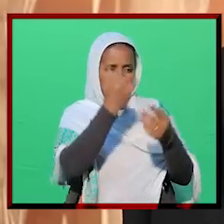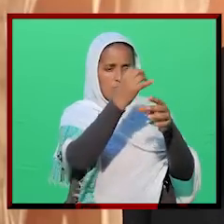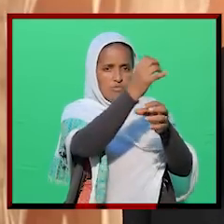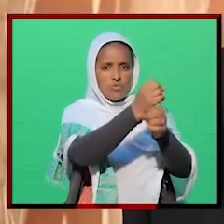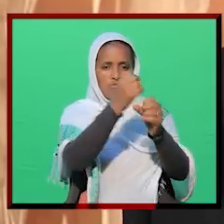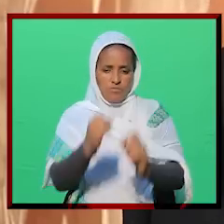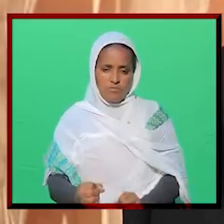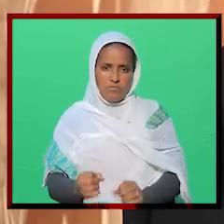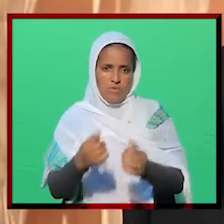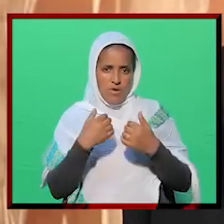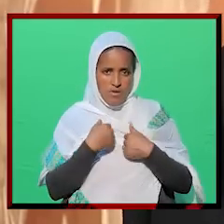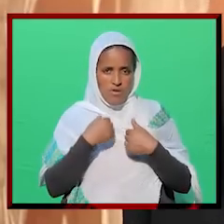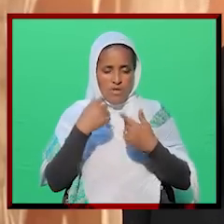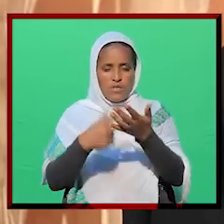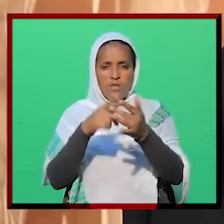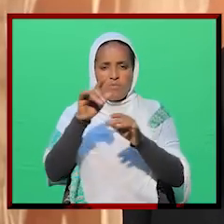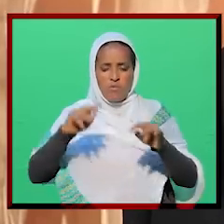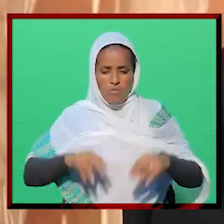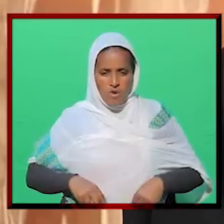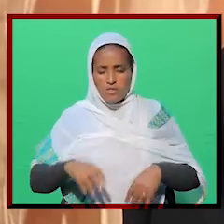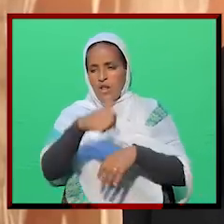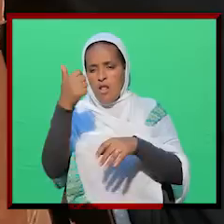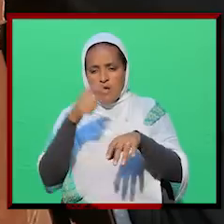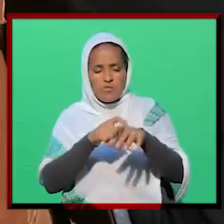ዓላማቸው አሁን ሃይማኖት ስላልሆነ